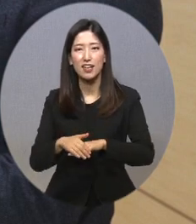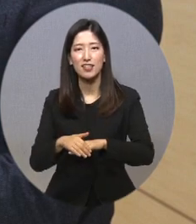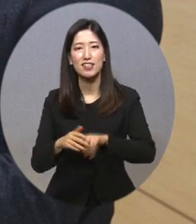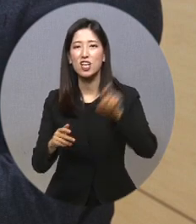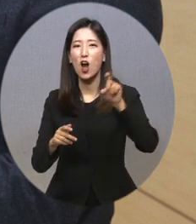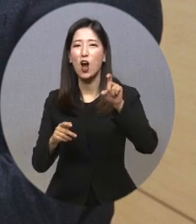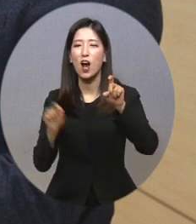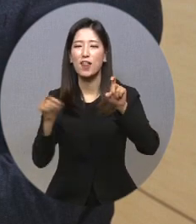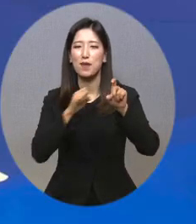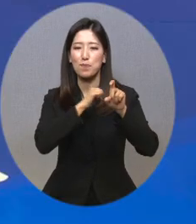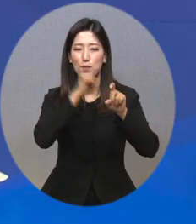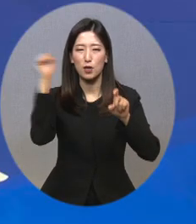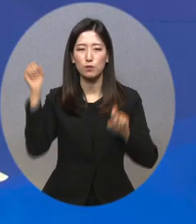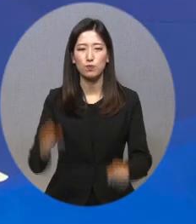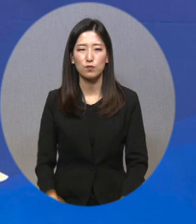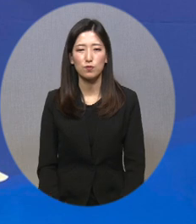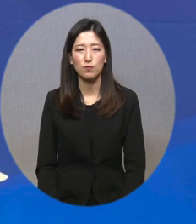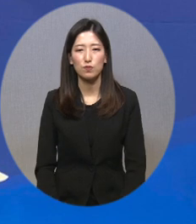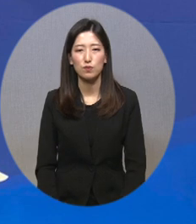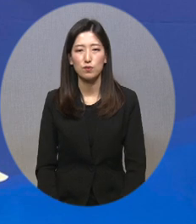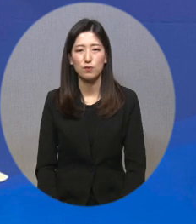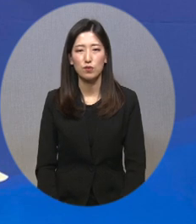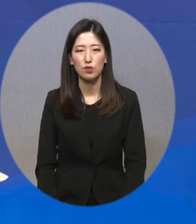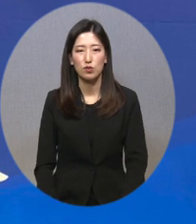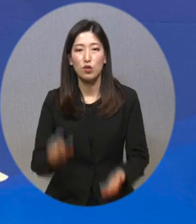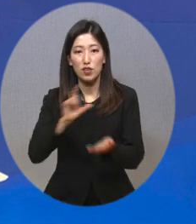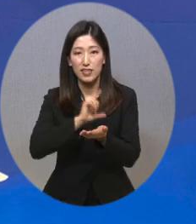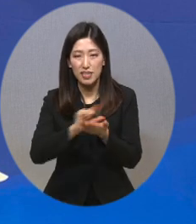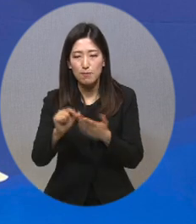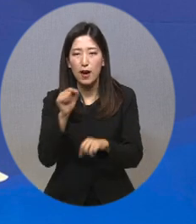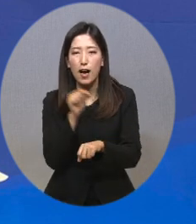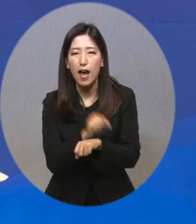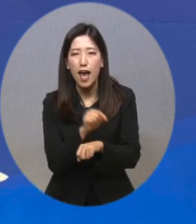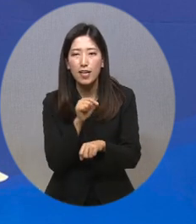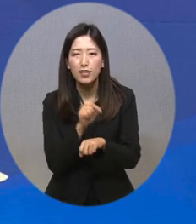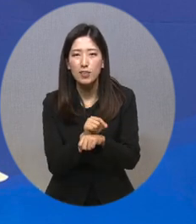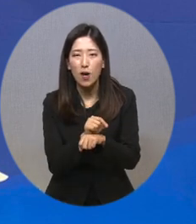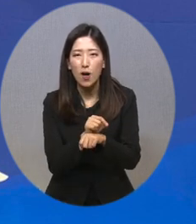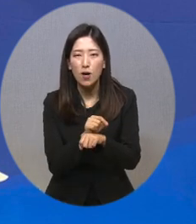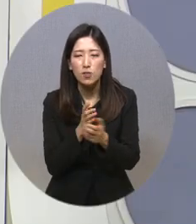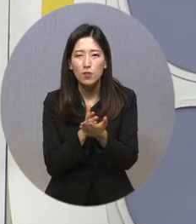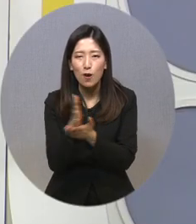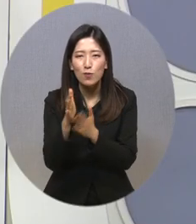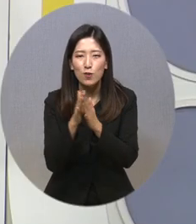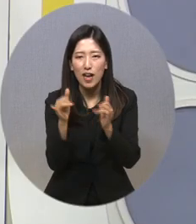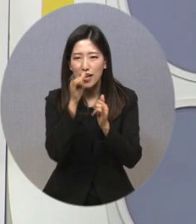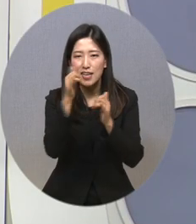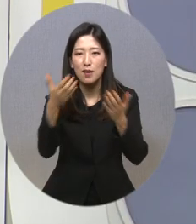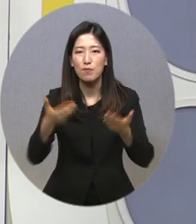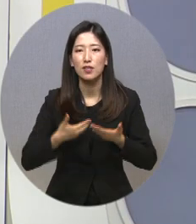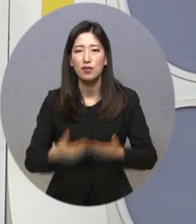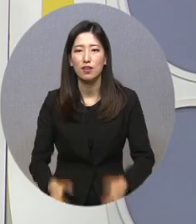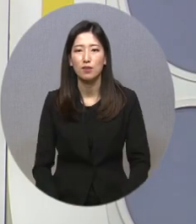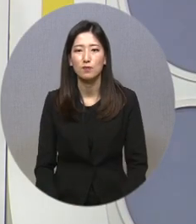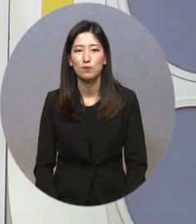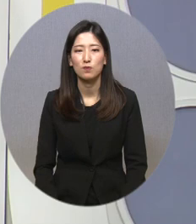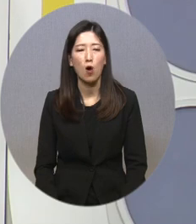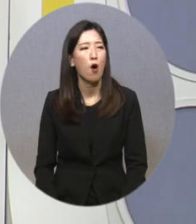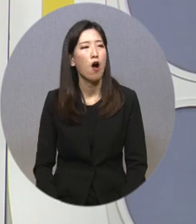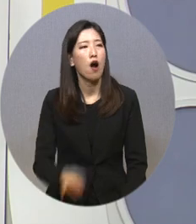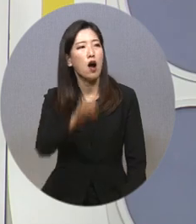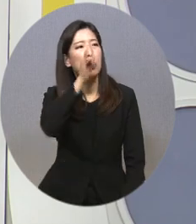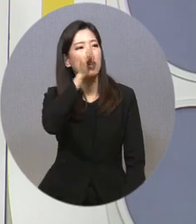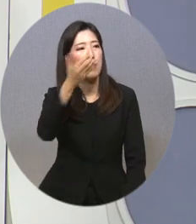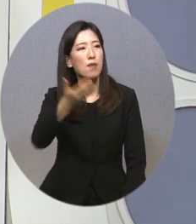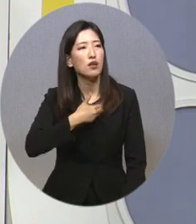또 개인적으로는 지방 행정 달인에 또 선정을 네. 됐습니다. 야, 어머, 좀 상 받았다는 얘기하니까 줄줄이 8개